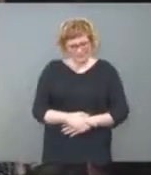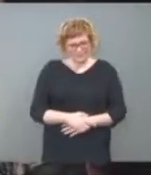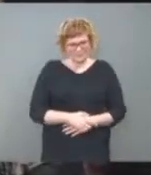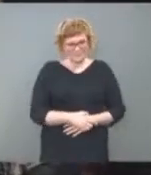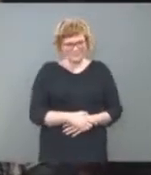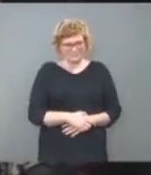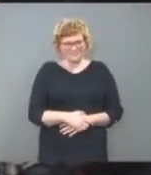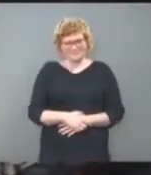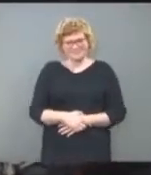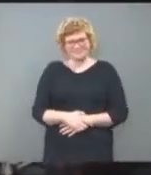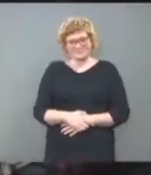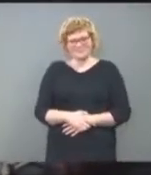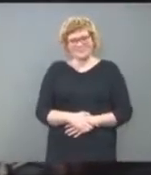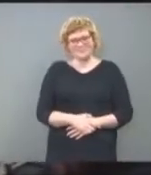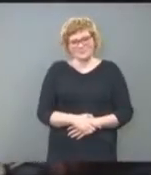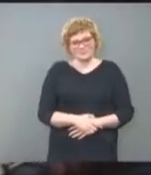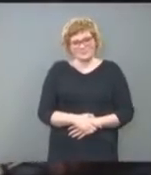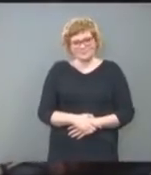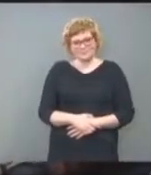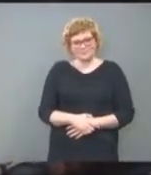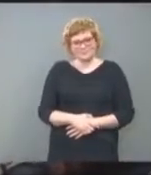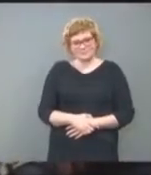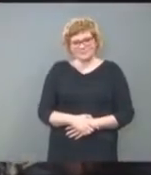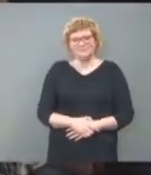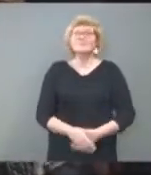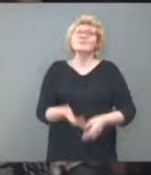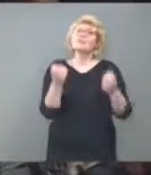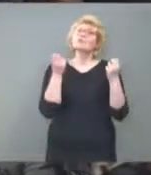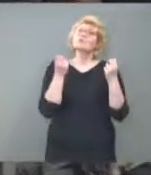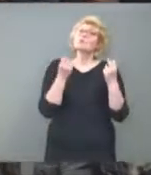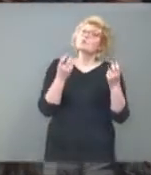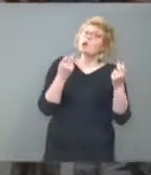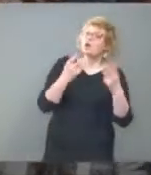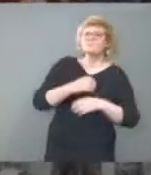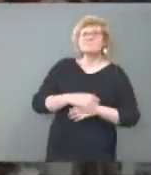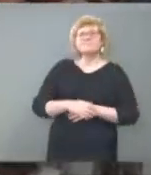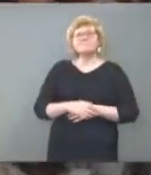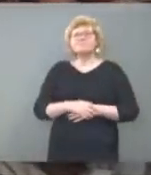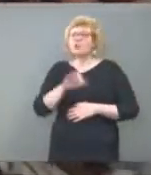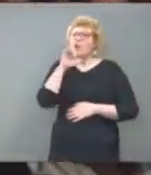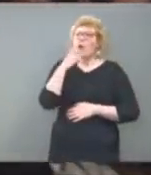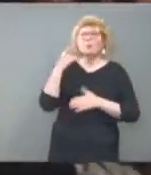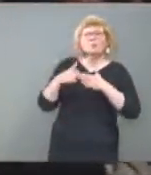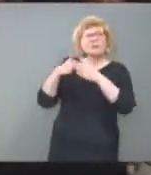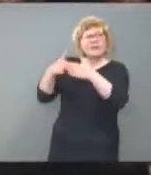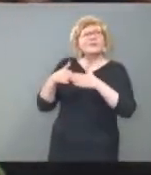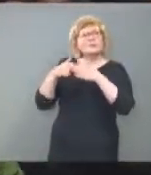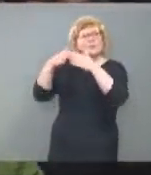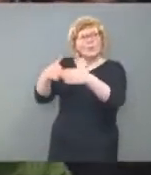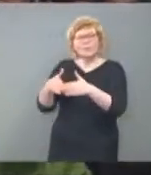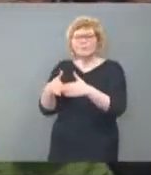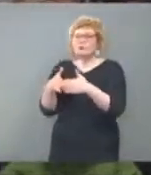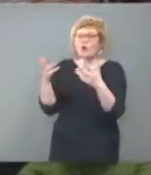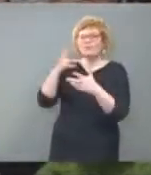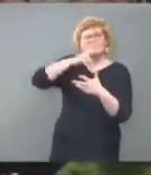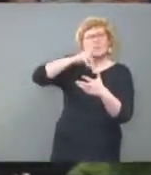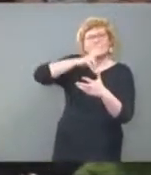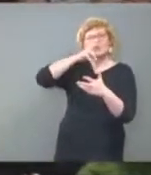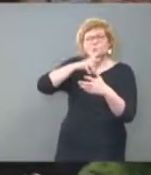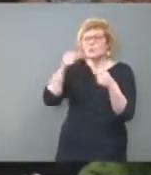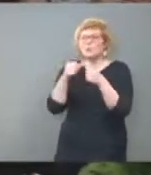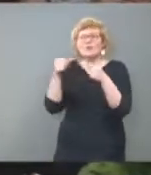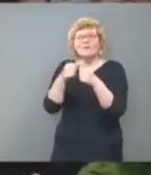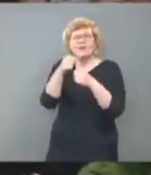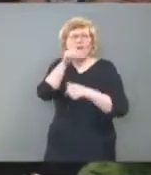Souvent, pour s'amuser, les hommes d'équipage prennent des albatros, vastes oiseaux des mers